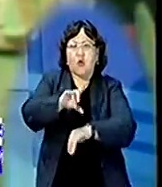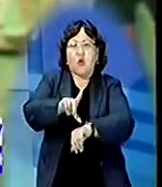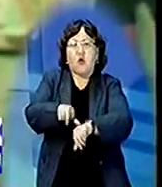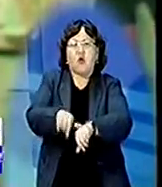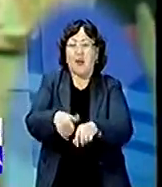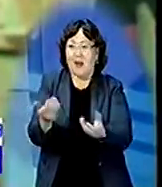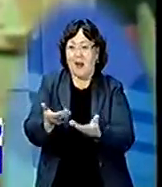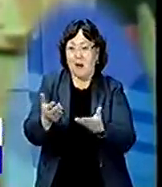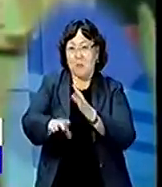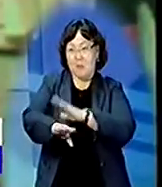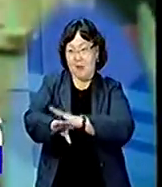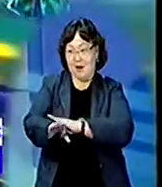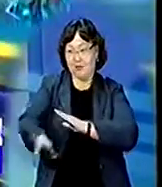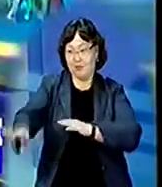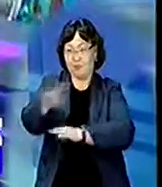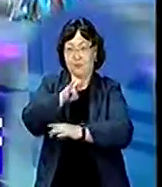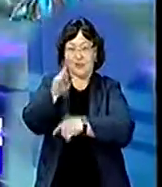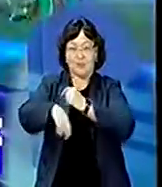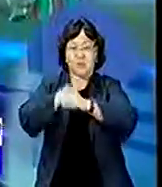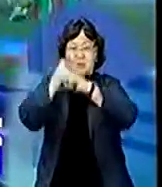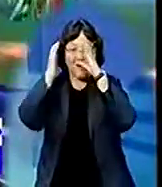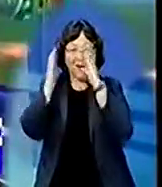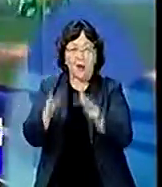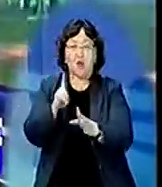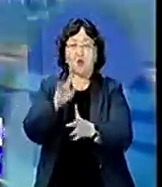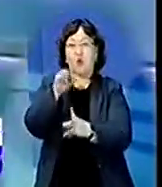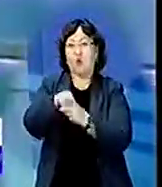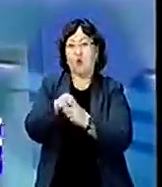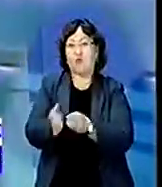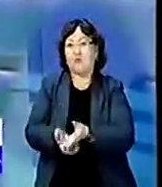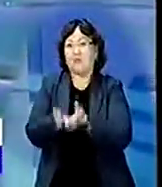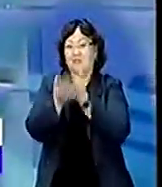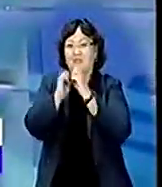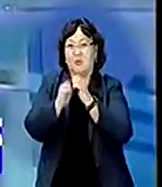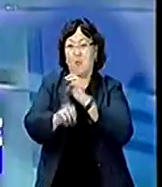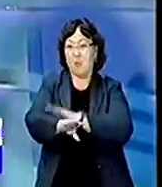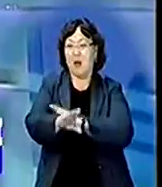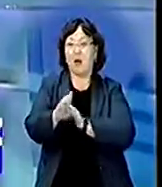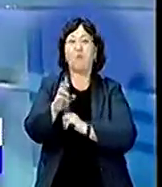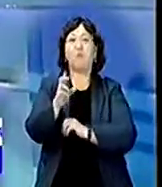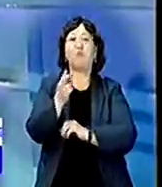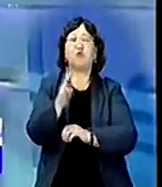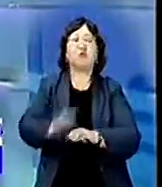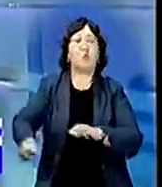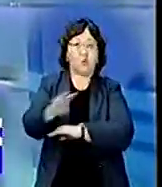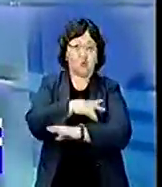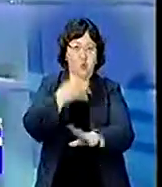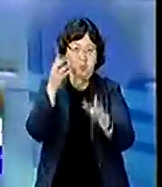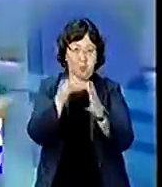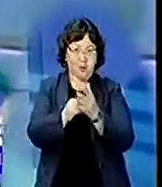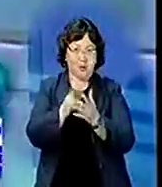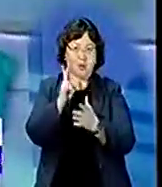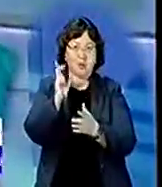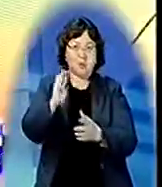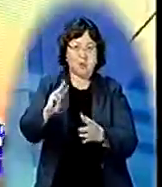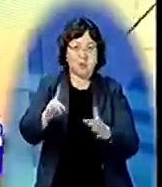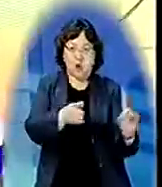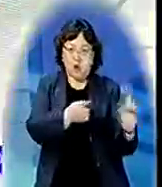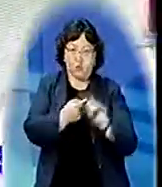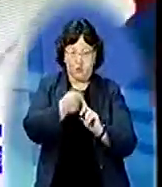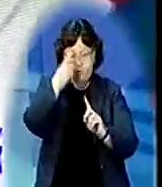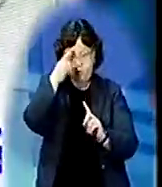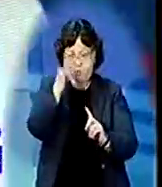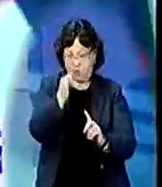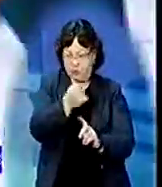чиглэл рүү хандуулж хөрөнгө оруулалтыг түлхүү хийх болсон нь тус улсын баруун бүс нутгтай 40,000 гаруй километрээр холбогддог манай улсын хувьд